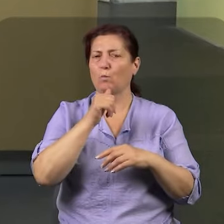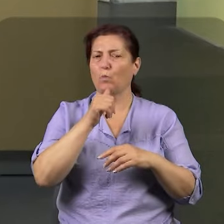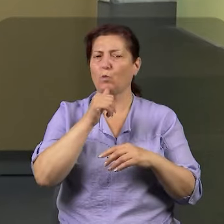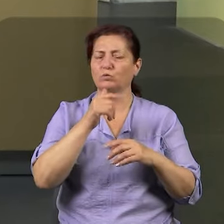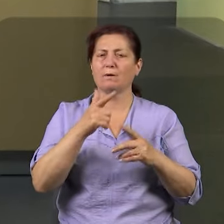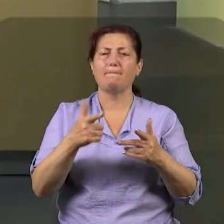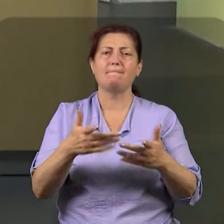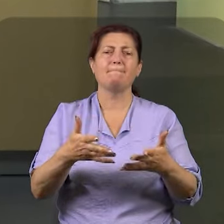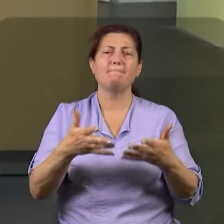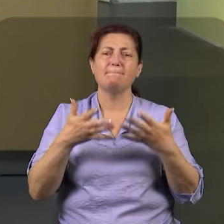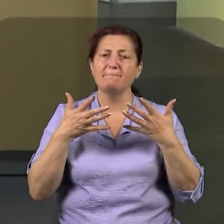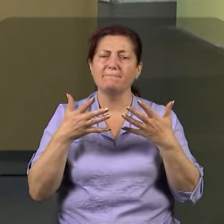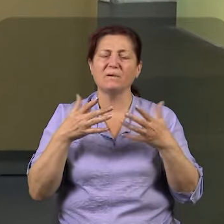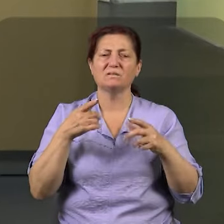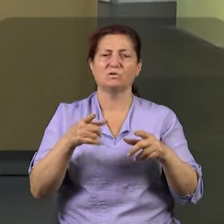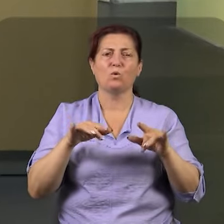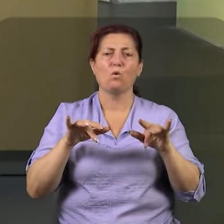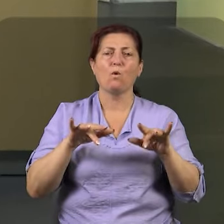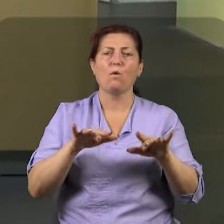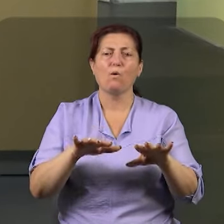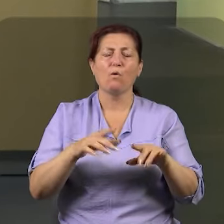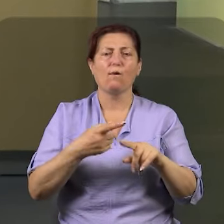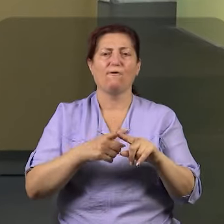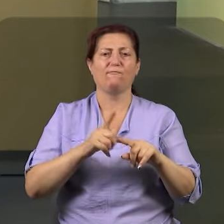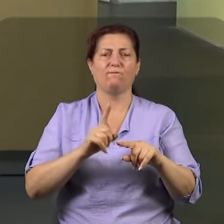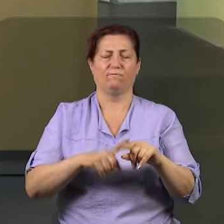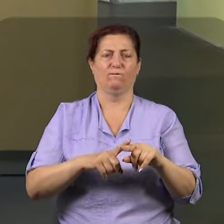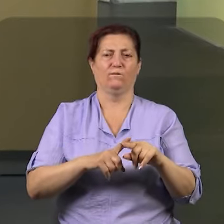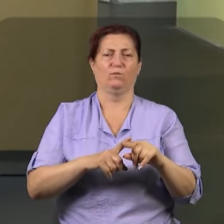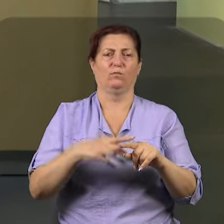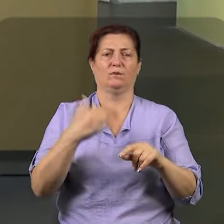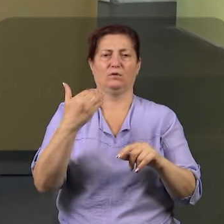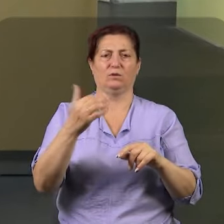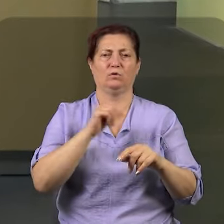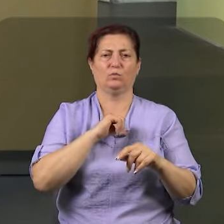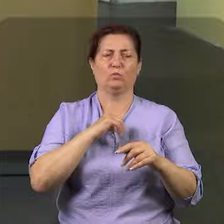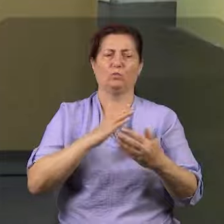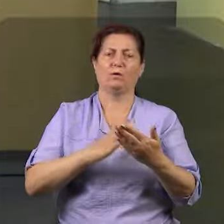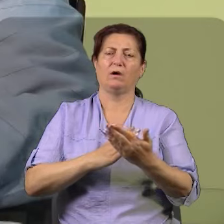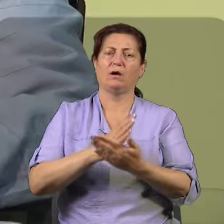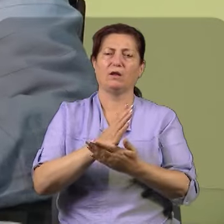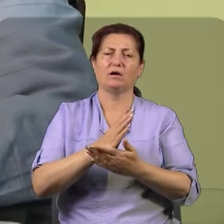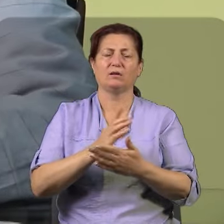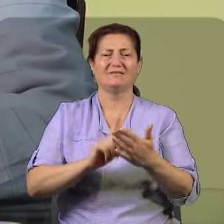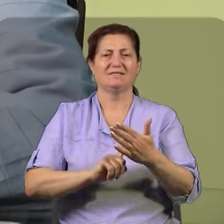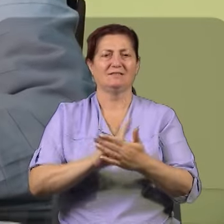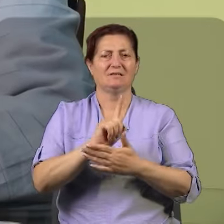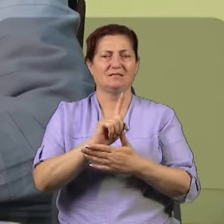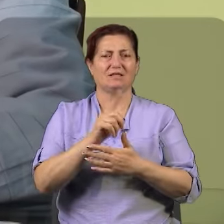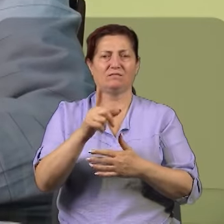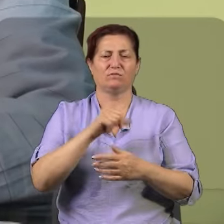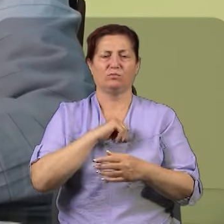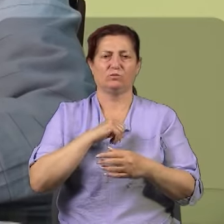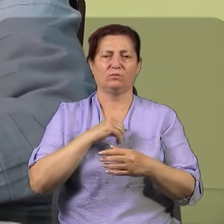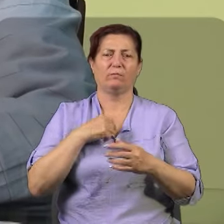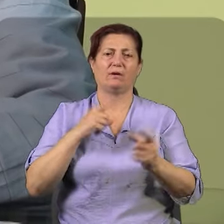պարզել այն գործընթացը, որի առաքելությամբ ստեղծվել է գիտուժնախաձեռնությունը, և պարբերաբար այստեղ հանդիպում ենք